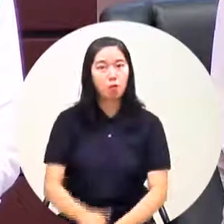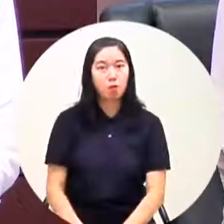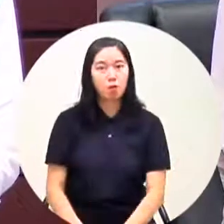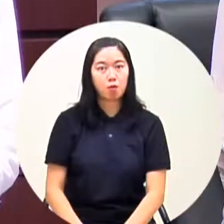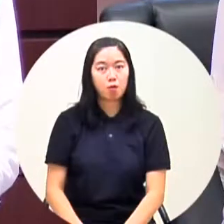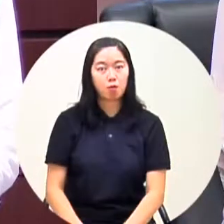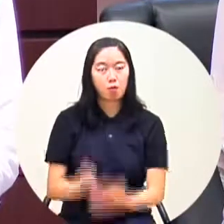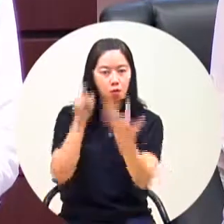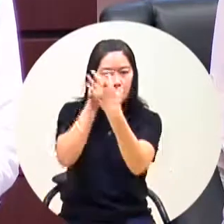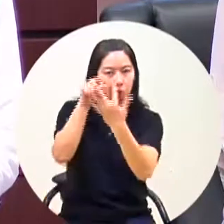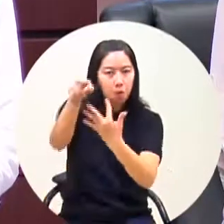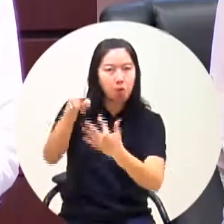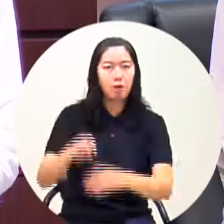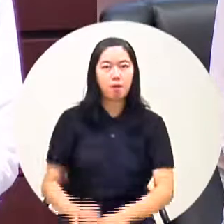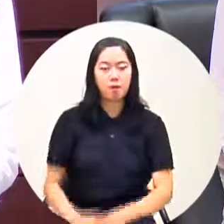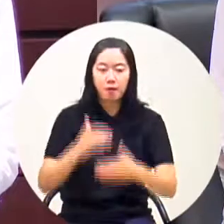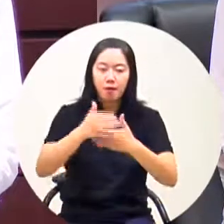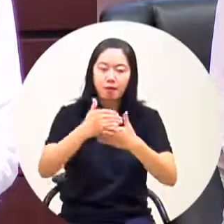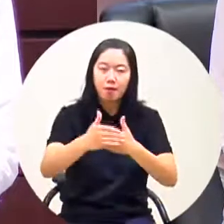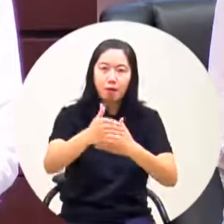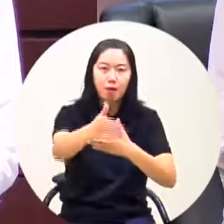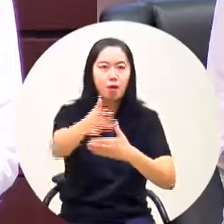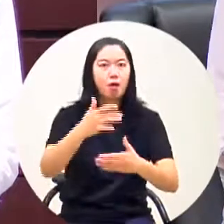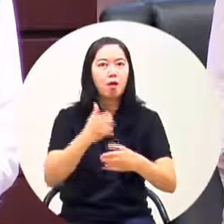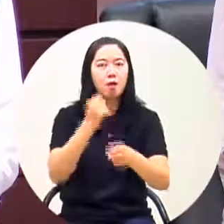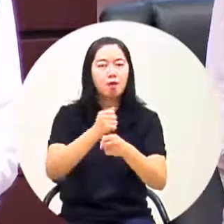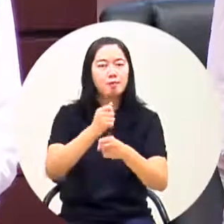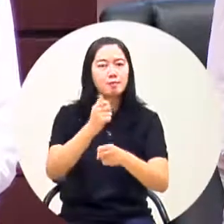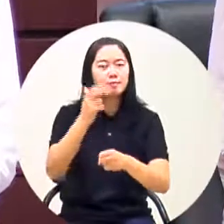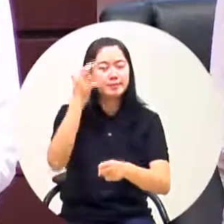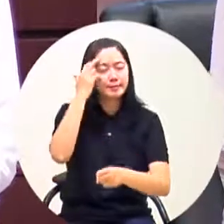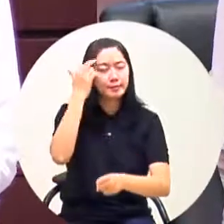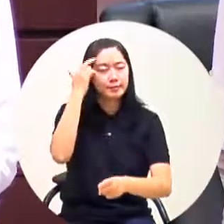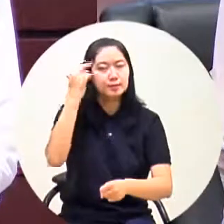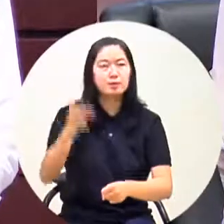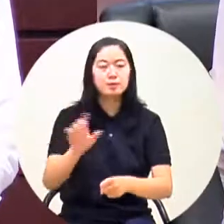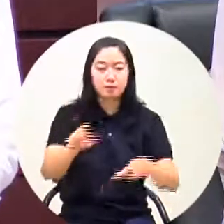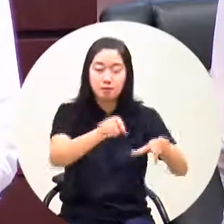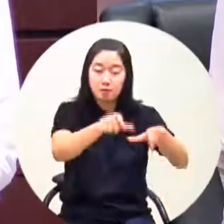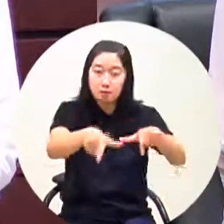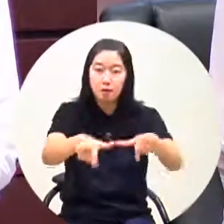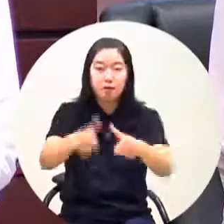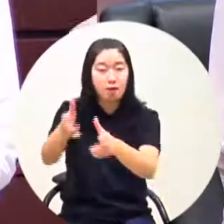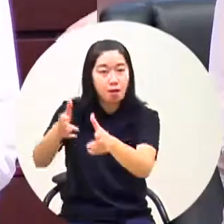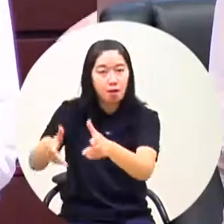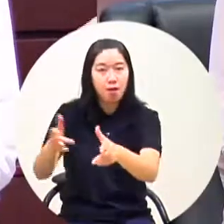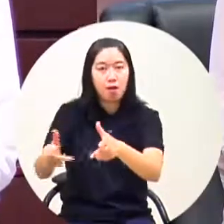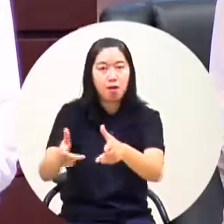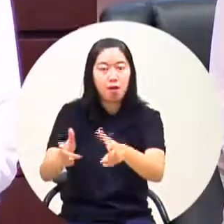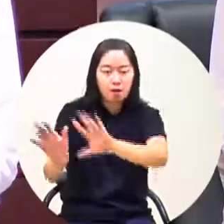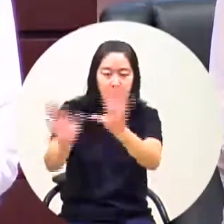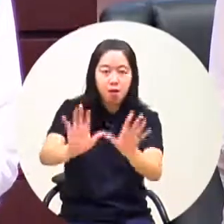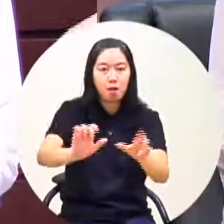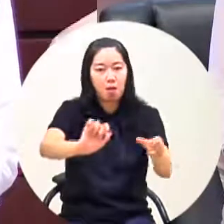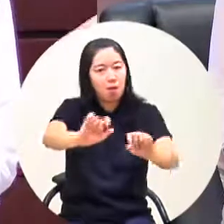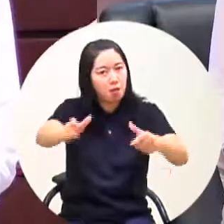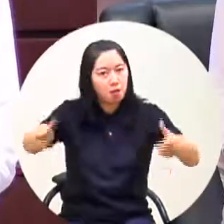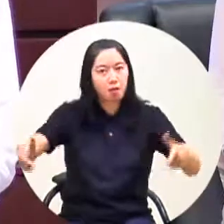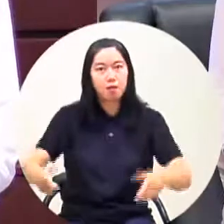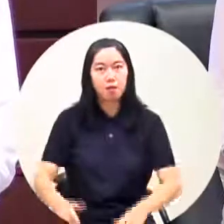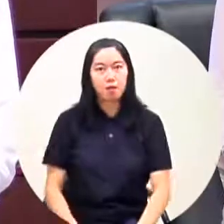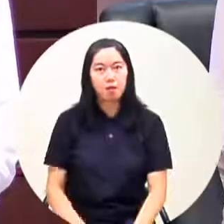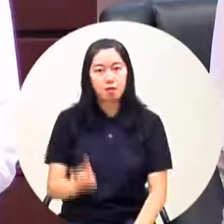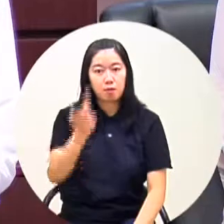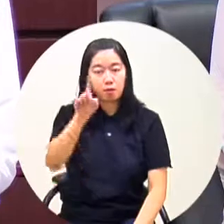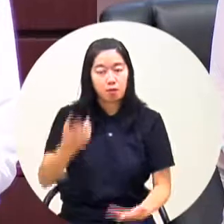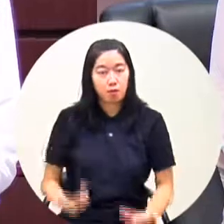有太多的执行上没有弹性，而且现在的行业这么多，每一家的状况这么多，它不见得是一个适合